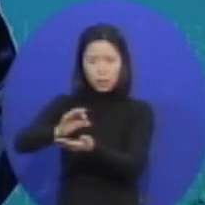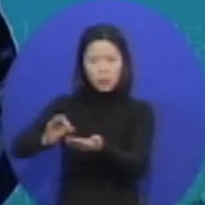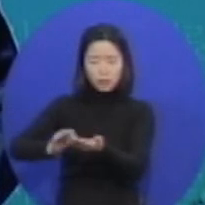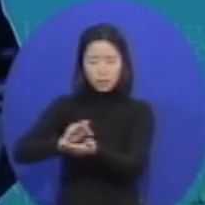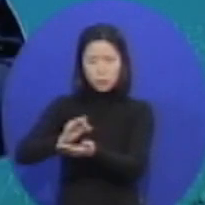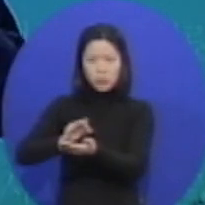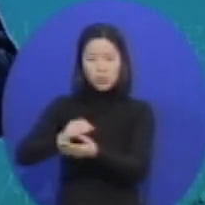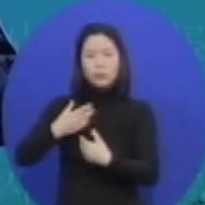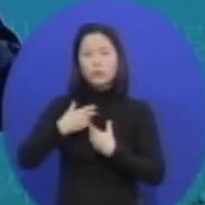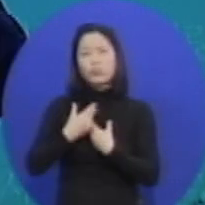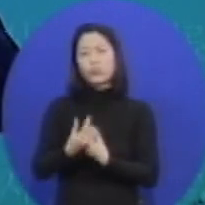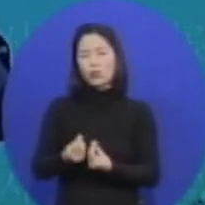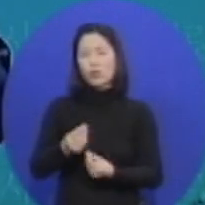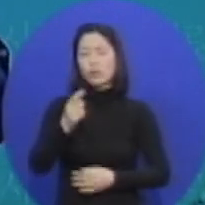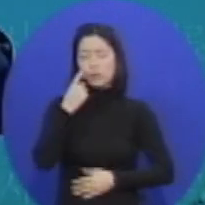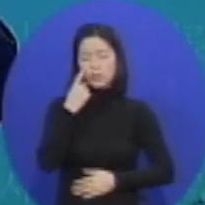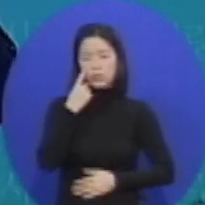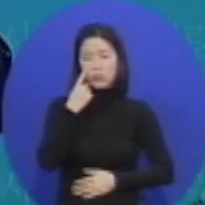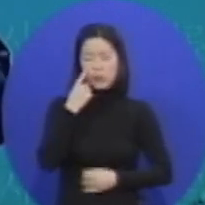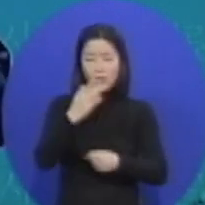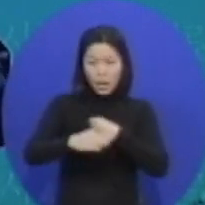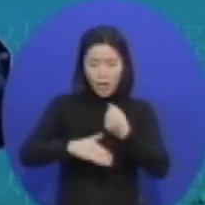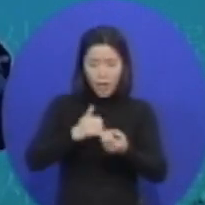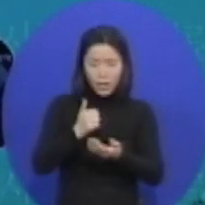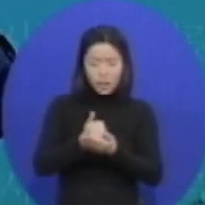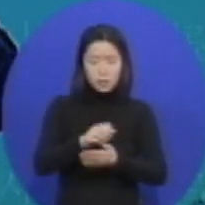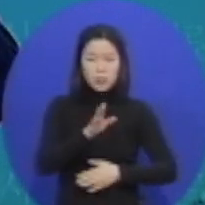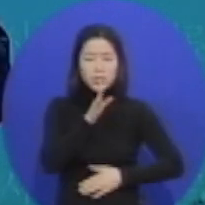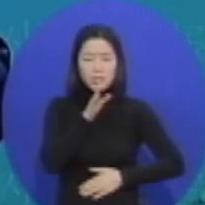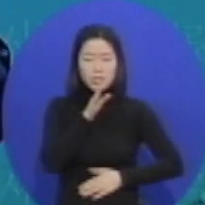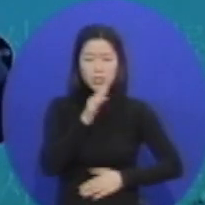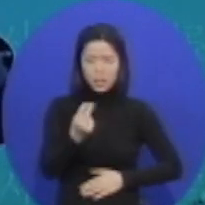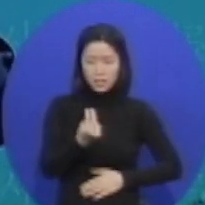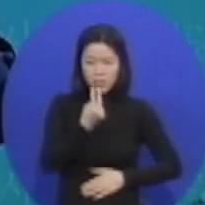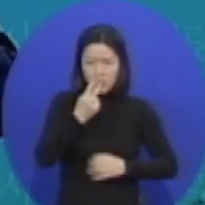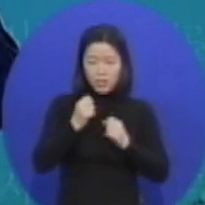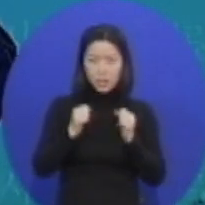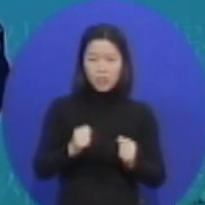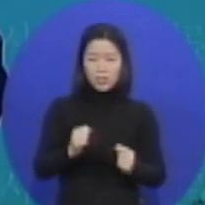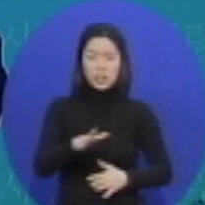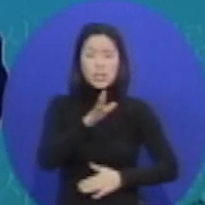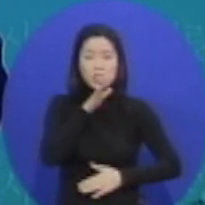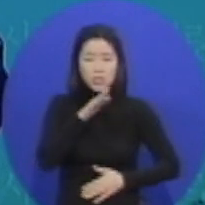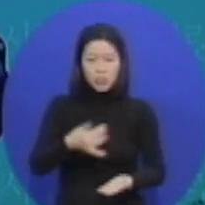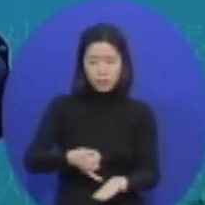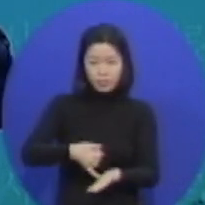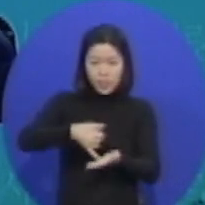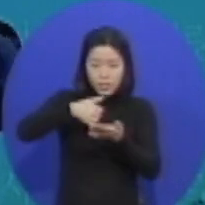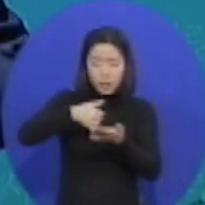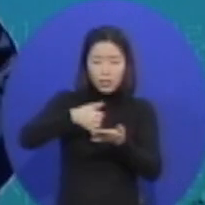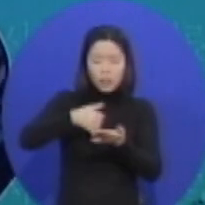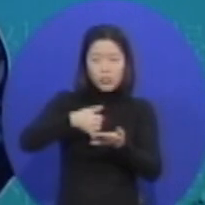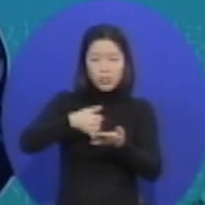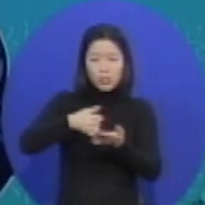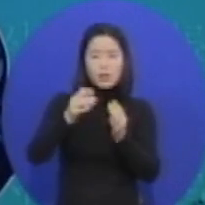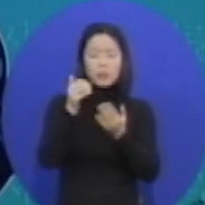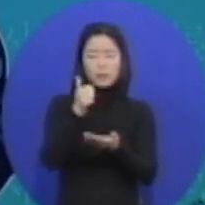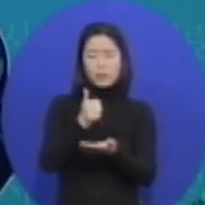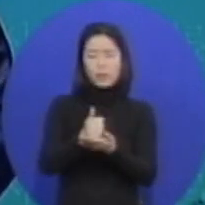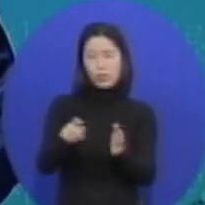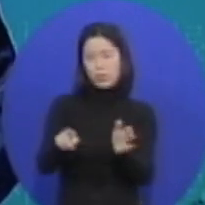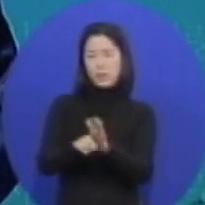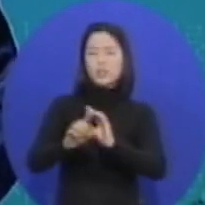거죠 하나님이 진짜 사랑해 쓴 7 제 2식 인격이 신분이라고 암이 있는 거예요